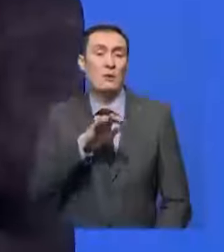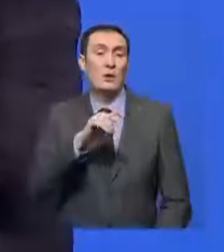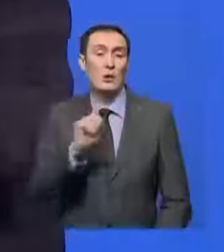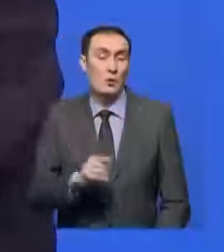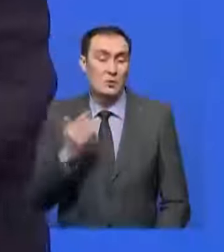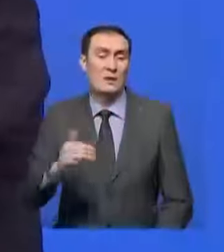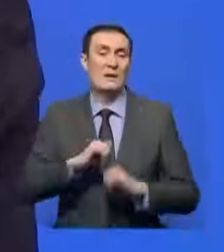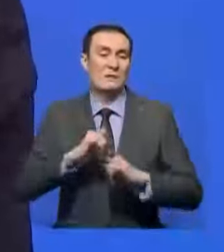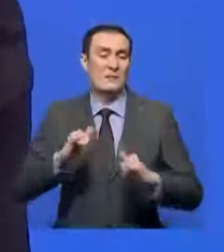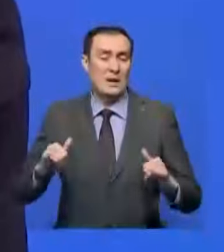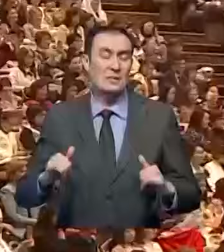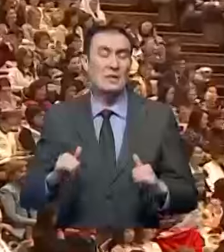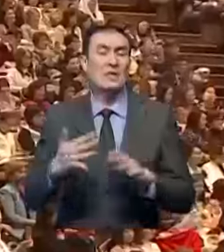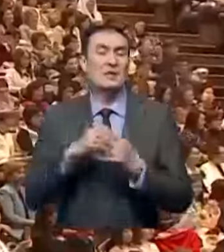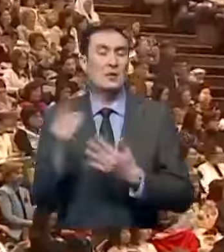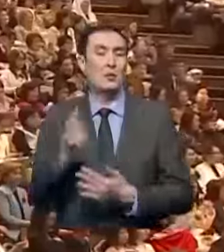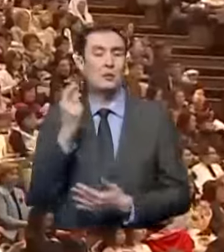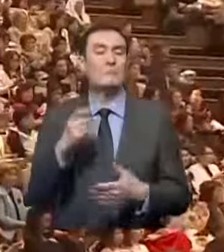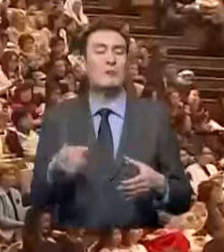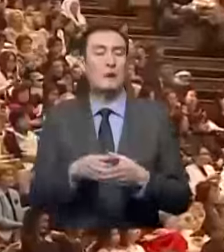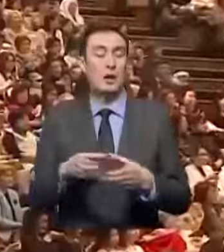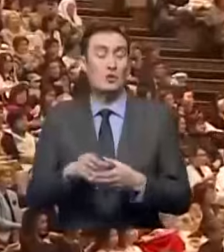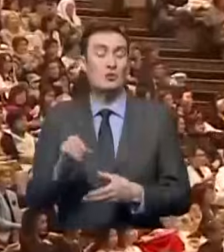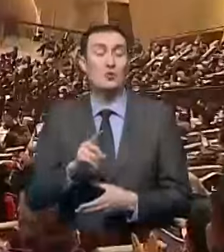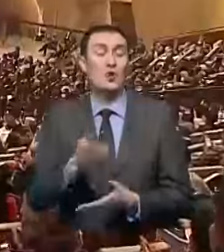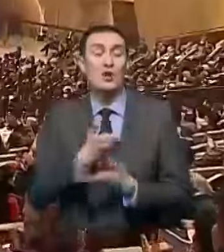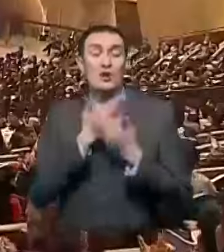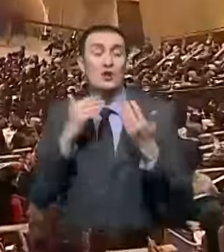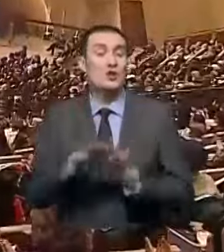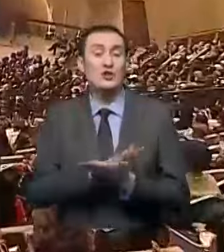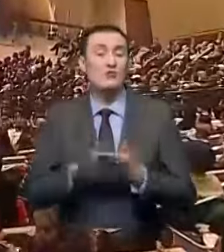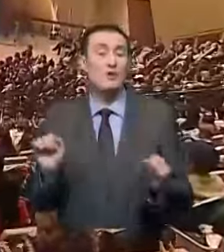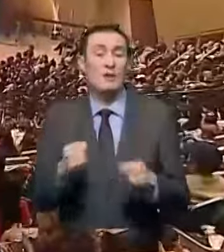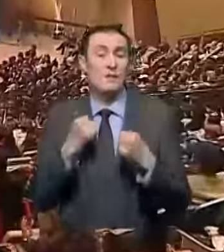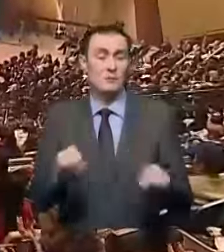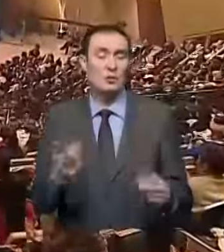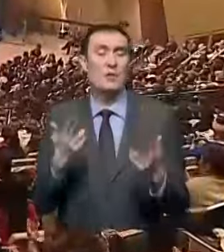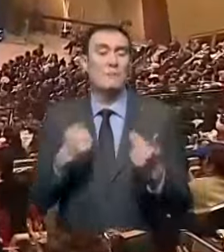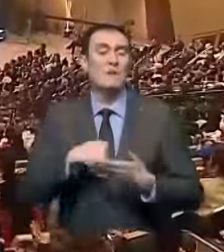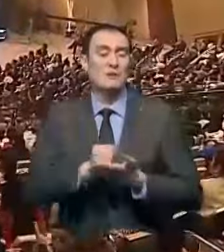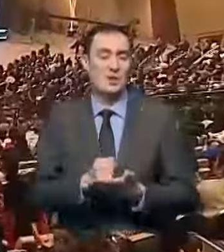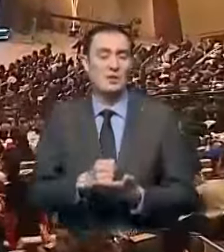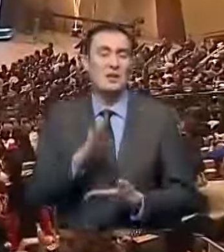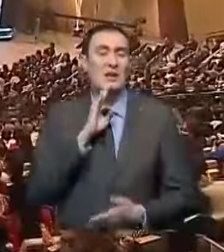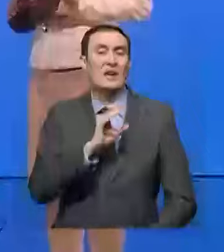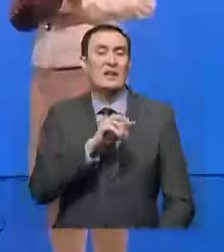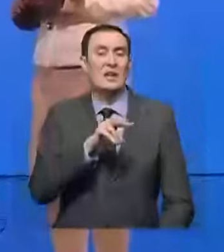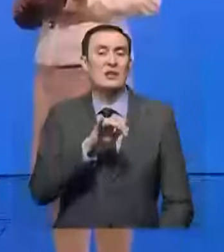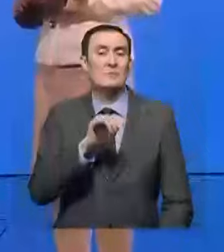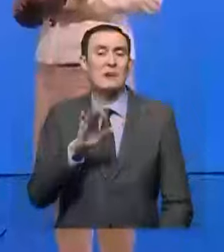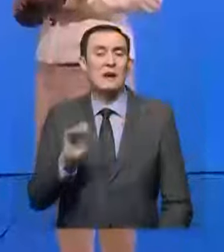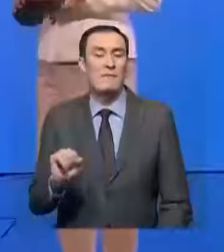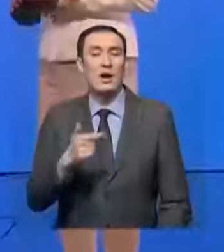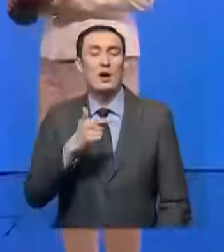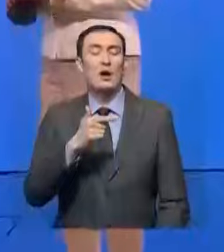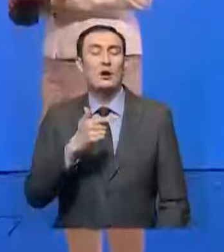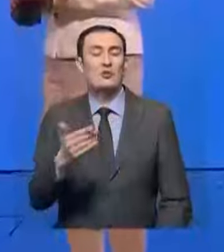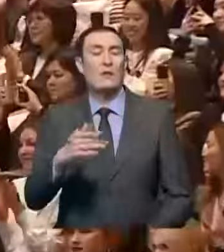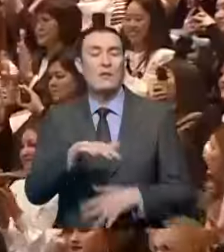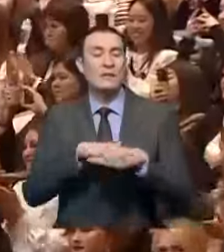Аркашбаевой развивается одно из сельхозпредприятий. О том, что нет ничего невозможного, подтверждает и Ельчибаева Бакытгуль. Она уверена, что